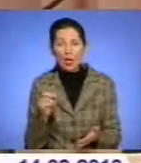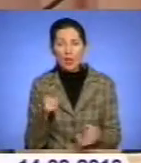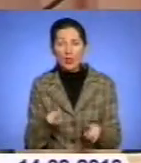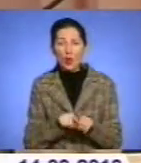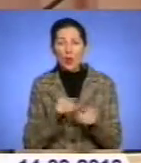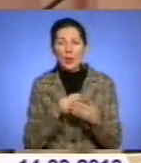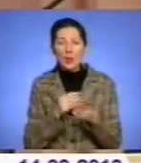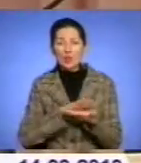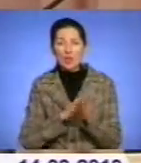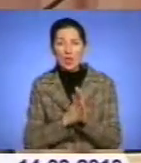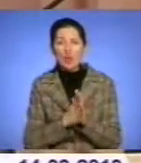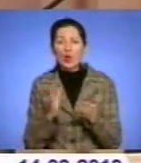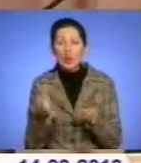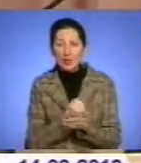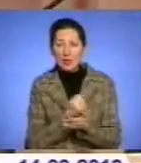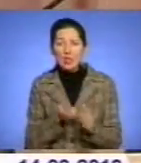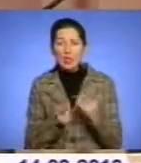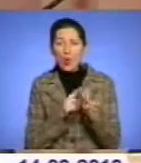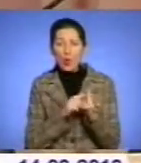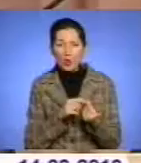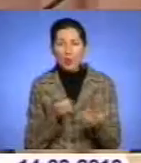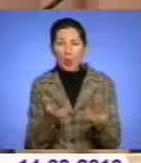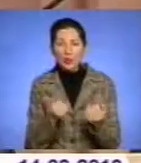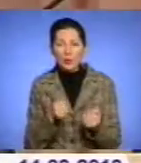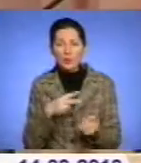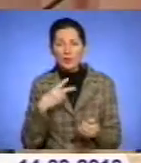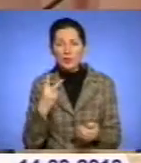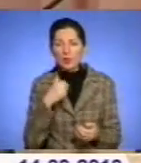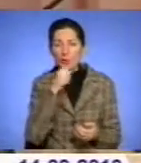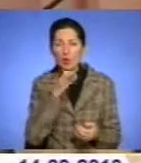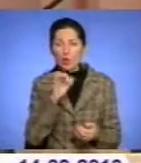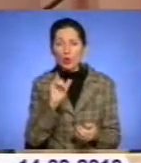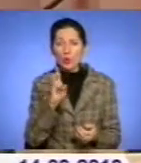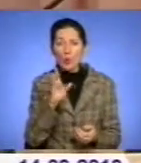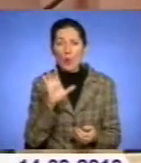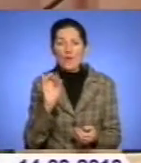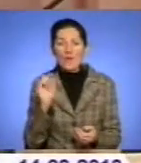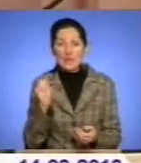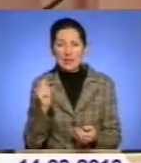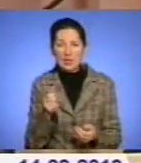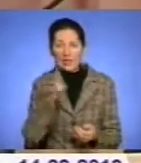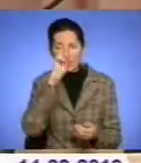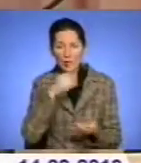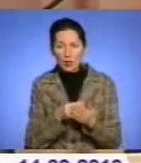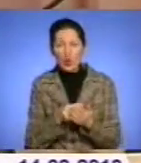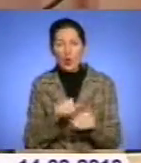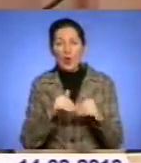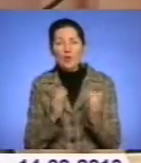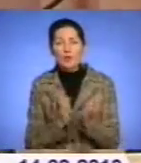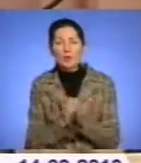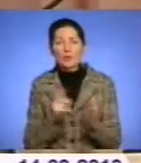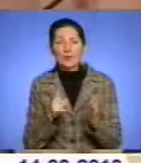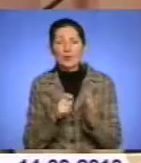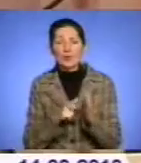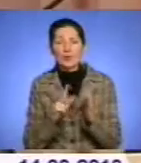фінансового стану досягнуто за рахунок отримання у 2012 році субвенції з державного бюджету в сумі 83,3 мільйона